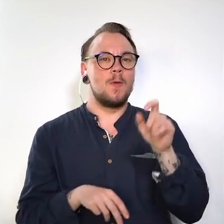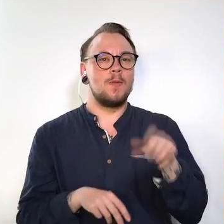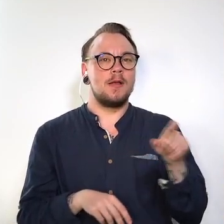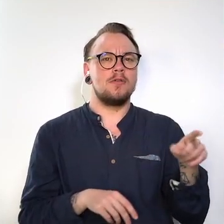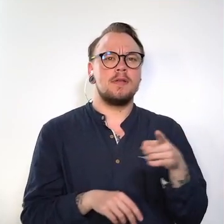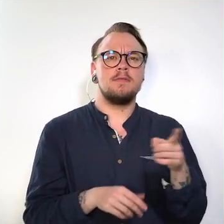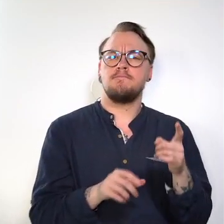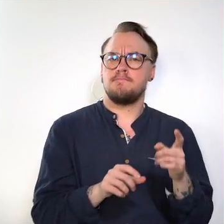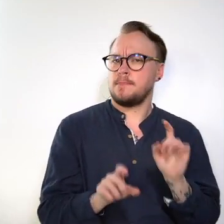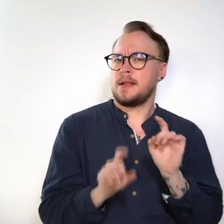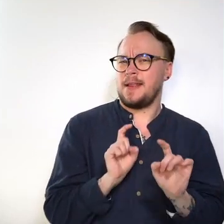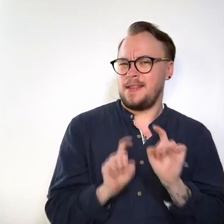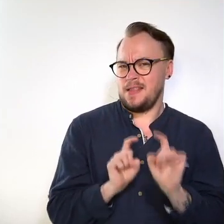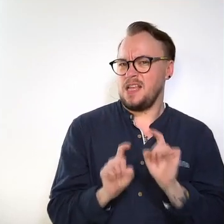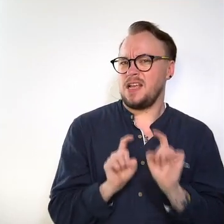esittivät kritiikkiä